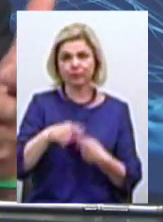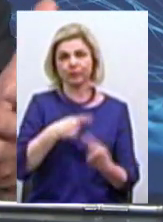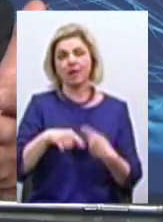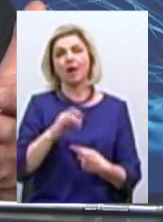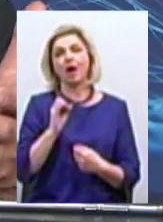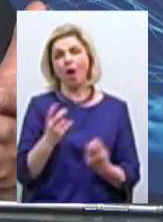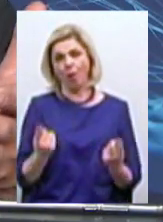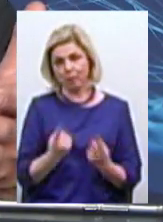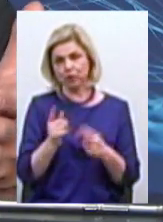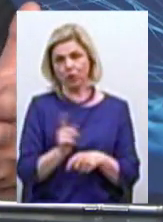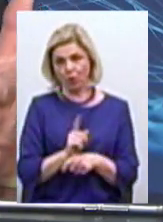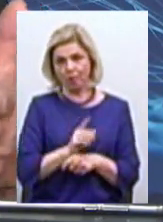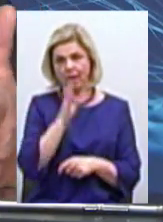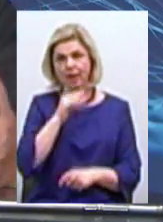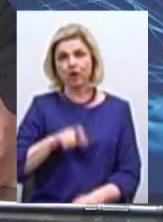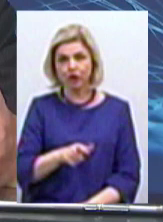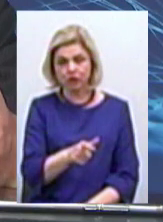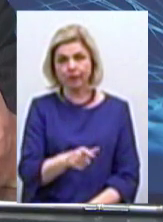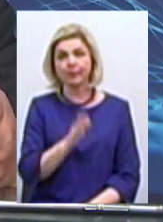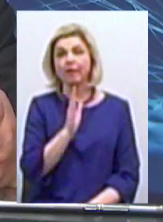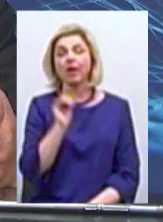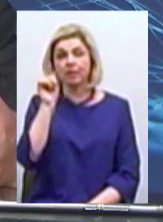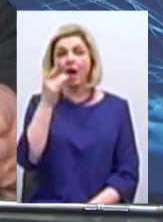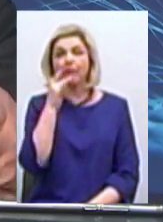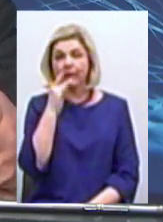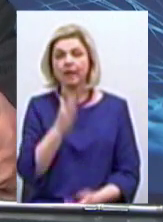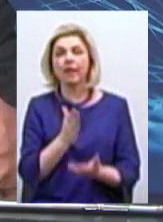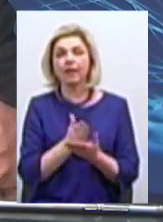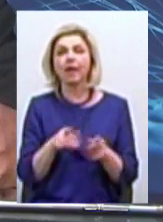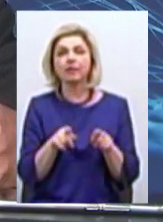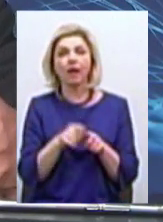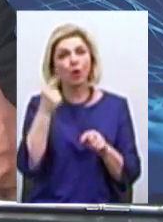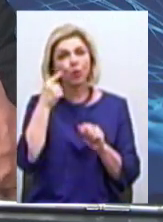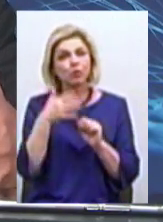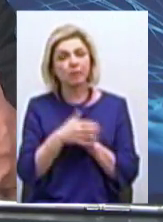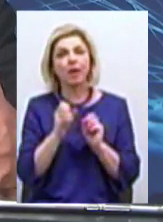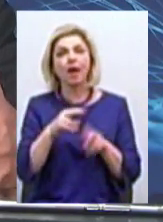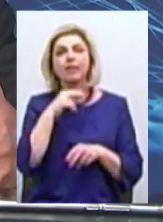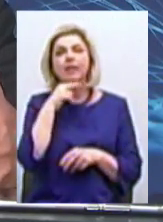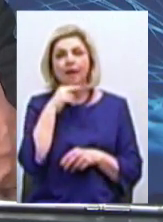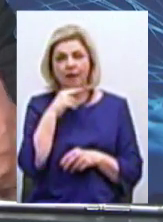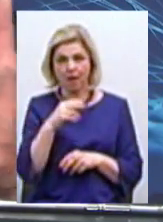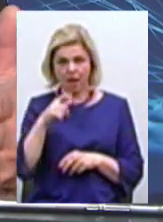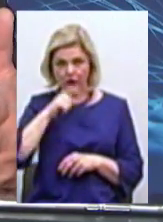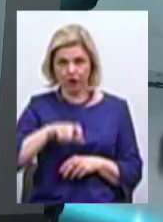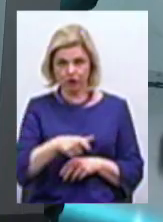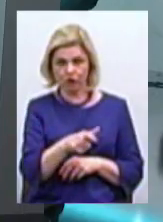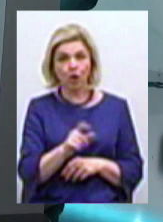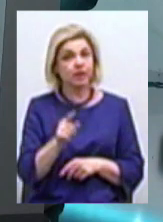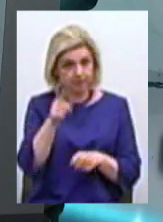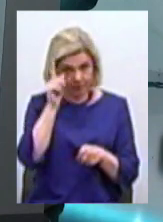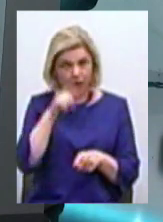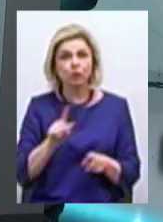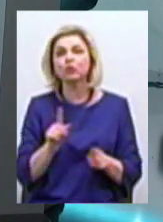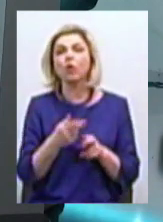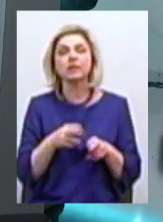як звичайна нормальна річка. Ви знаєте, в Сполучених Штатах навіть є таке розуміння, як дика річка. Ви знаєте, що таке дика